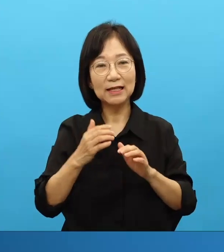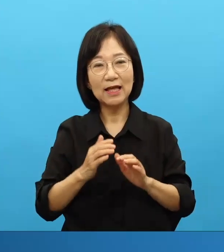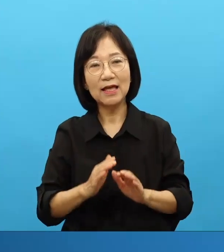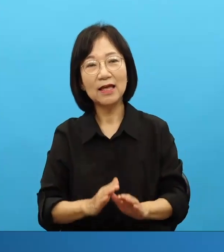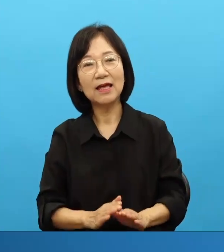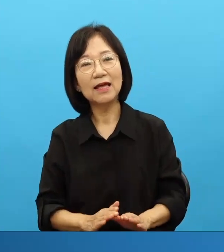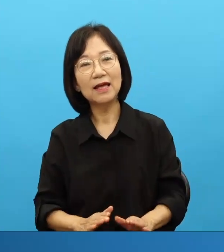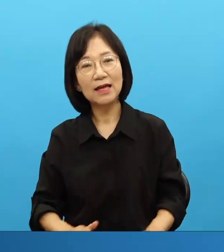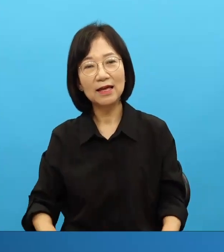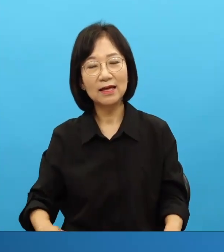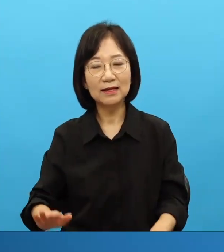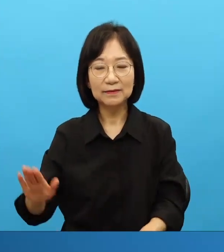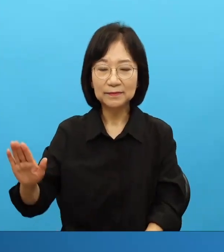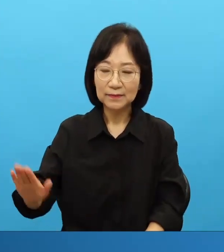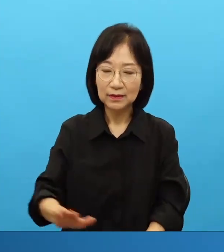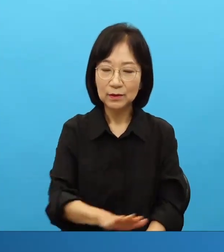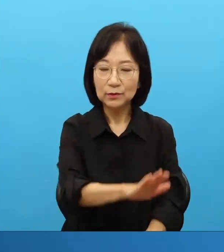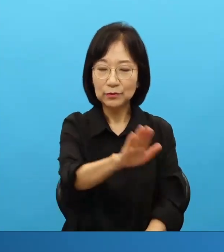기쁨일세.